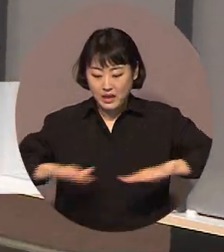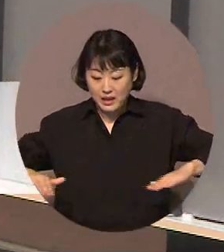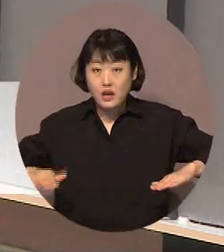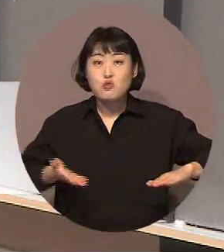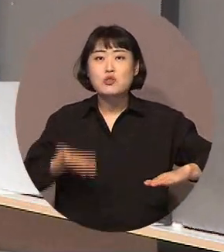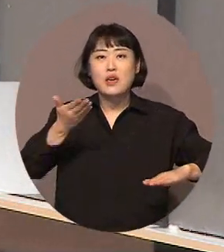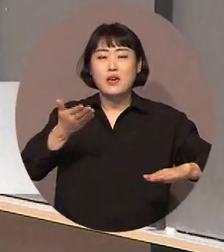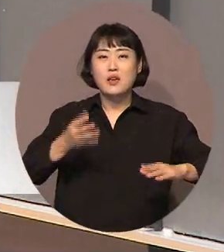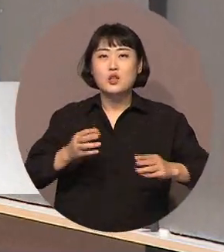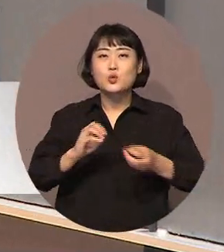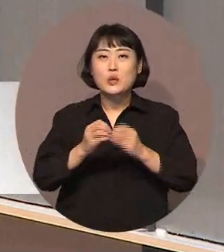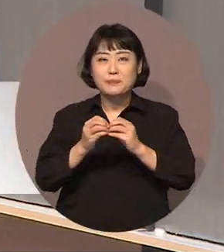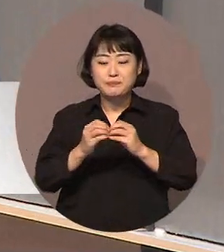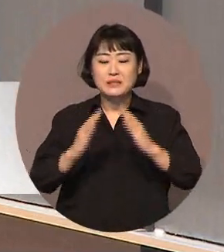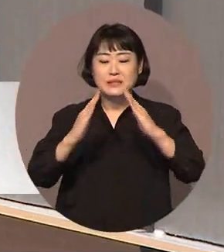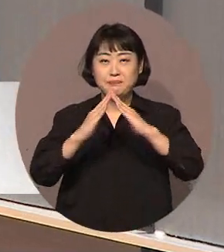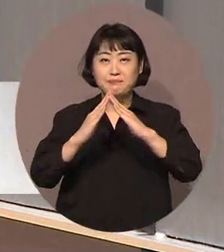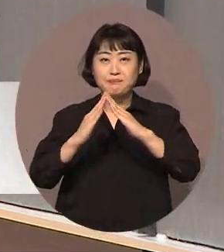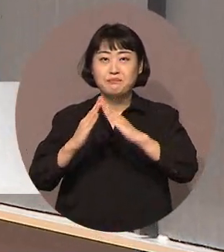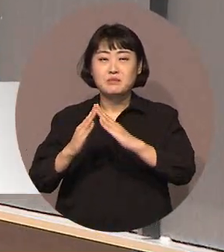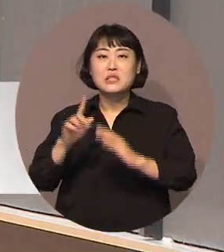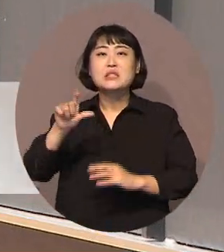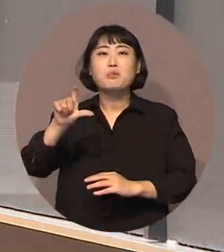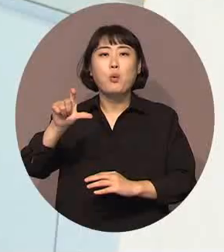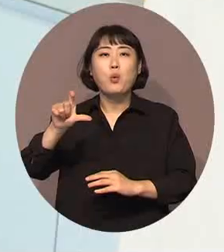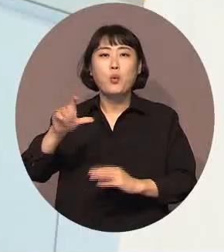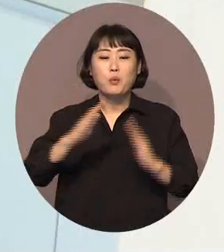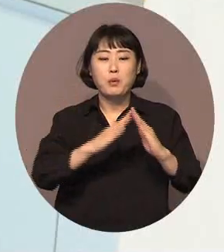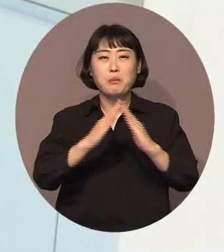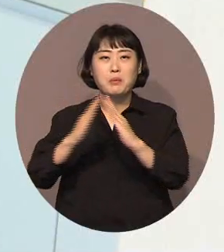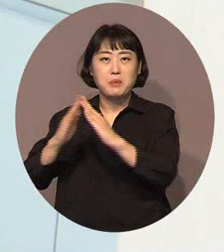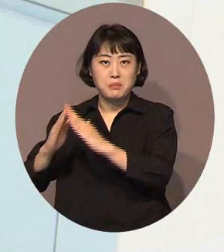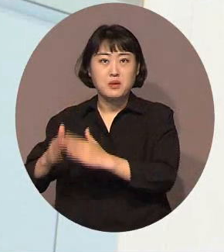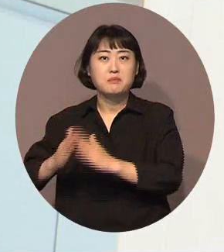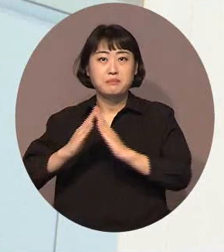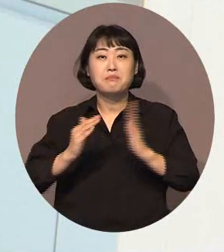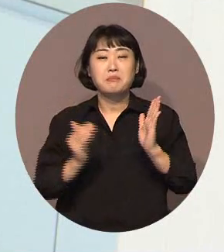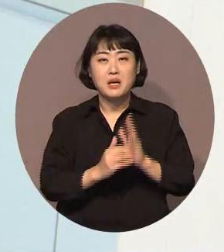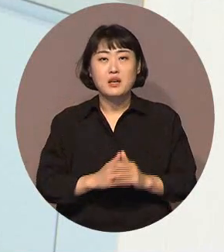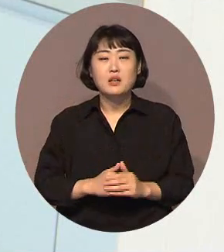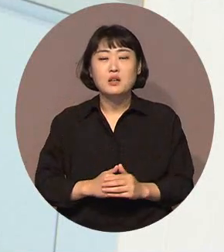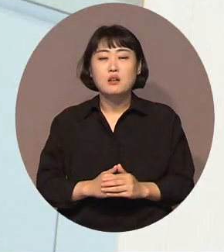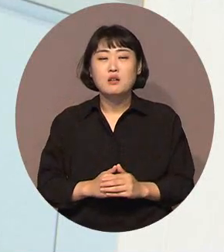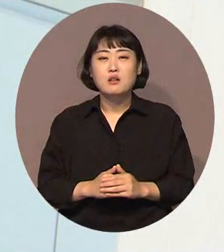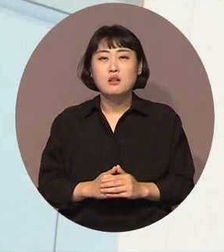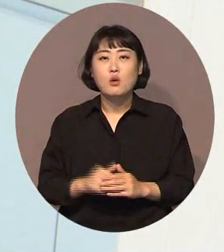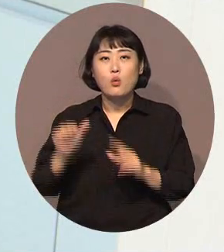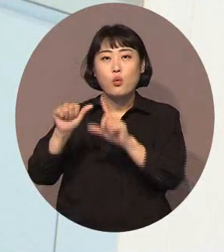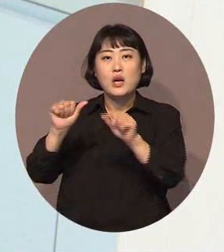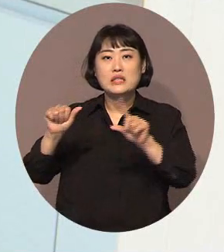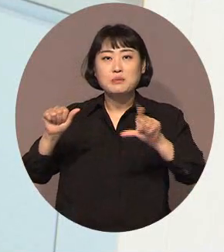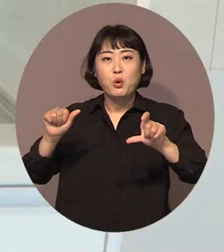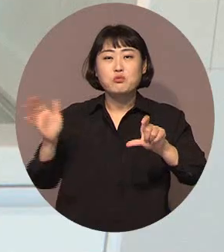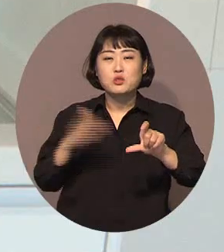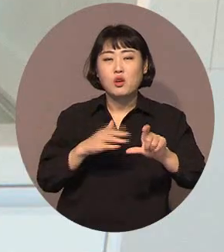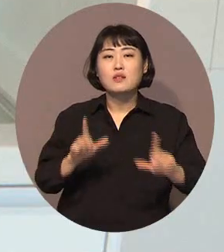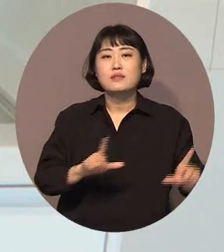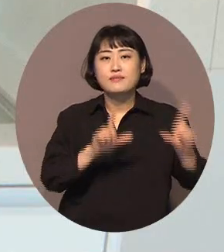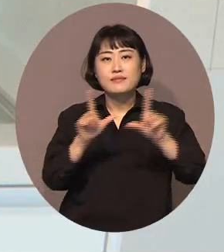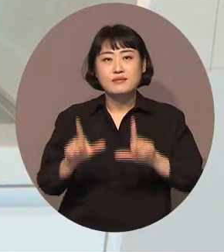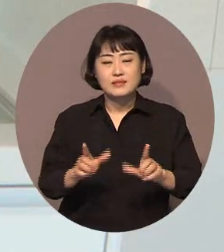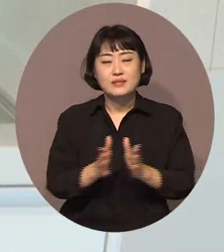부지에 제작을 마친 조립주택 15개 동을 우선 설치한 뒤 오는 15일부터 입주를